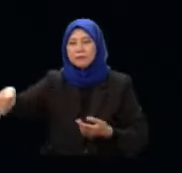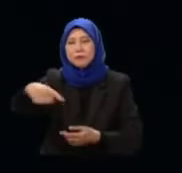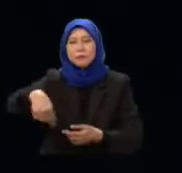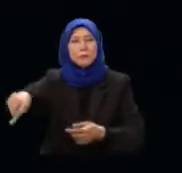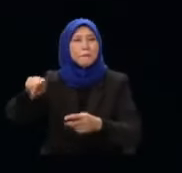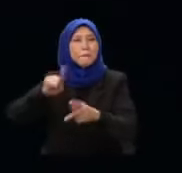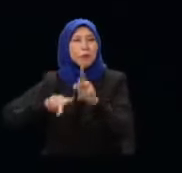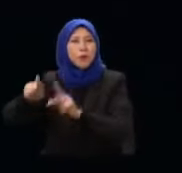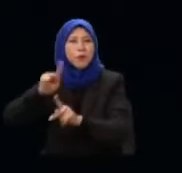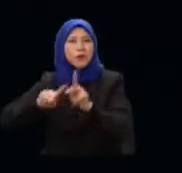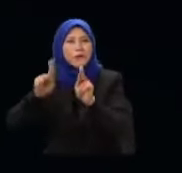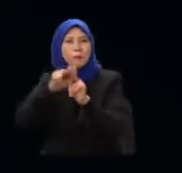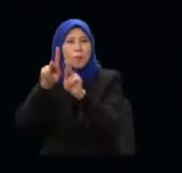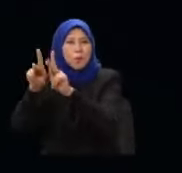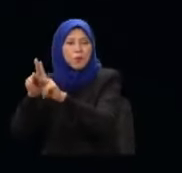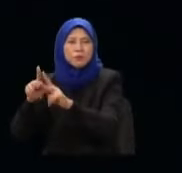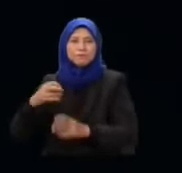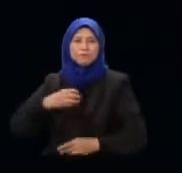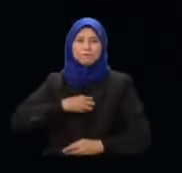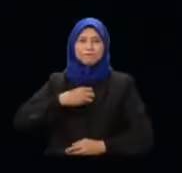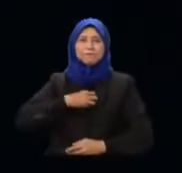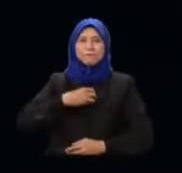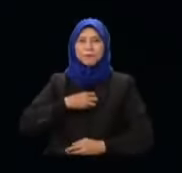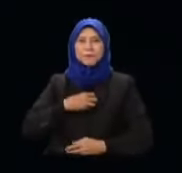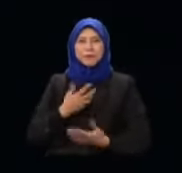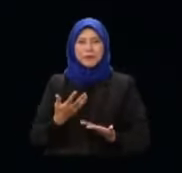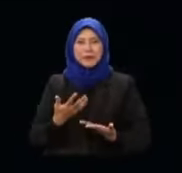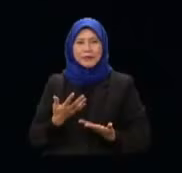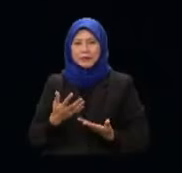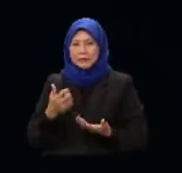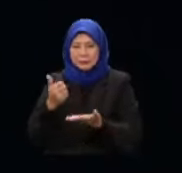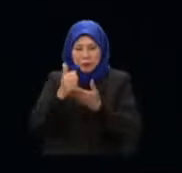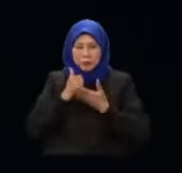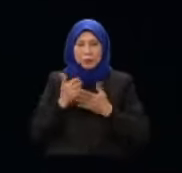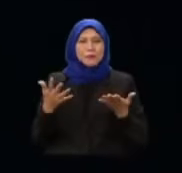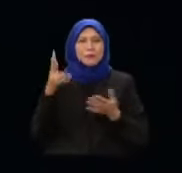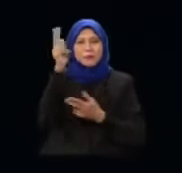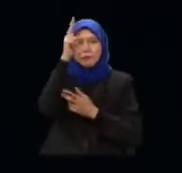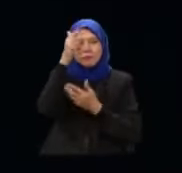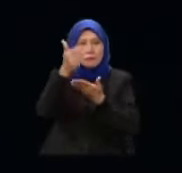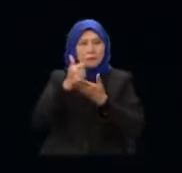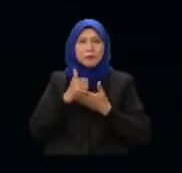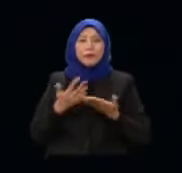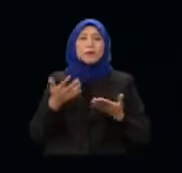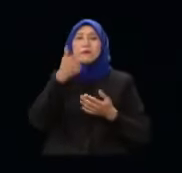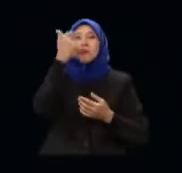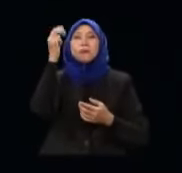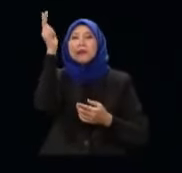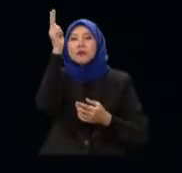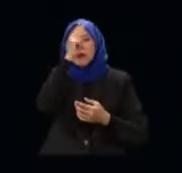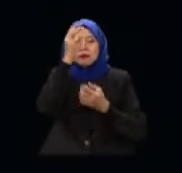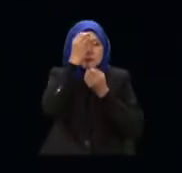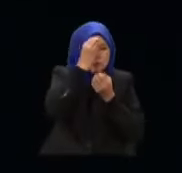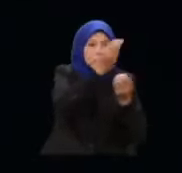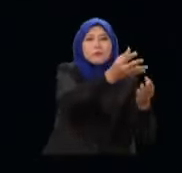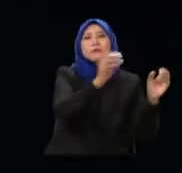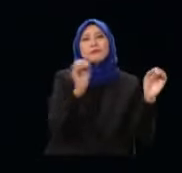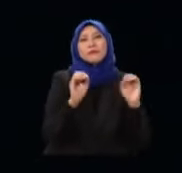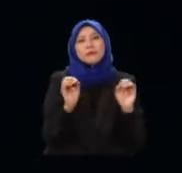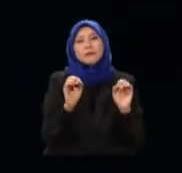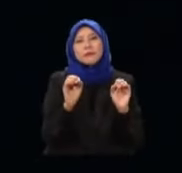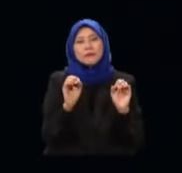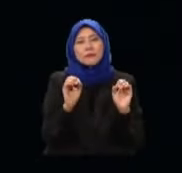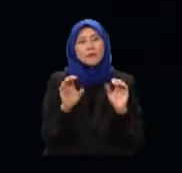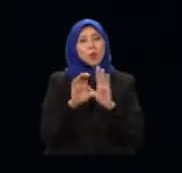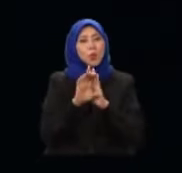hati atau masalah yang sedang dihadapi itu tidak kesampaian Hei kepada contoh bila kita membicarakan soal